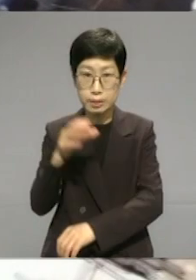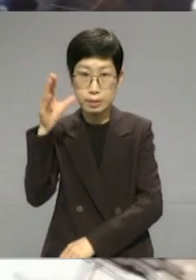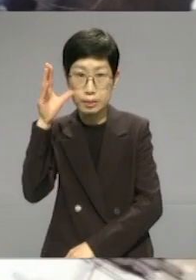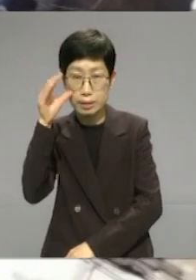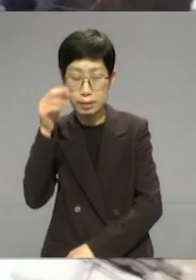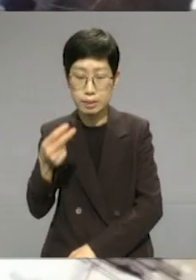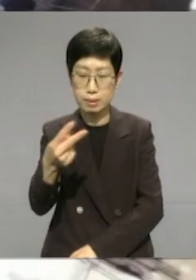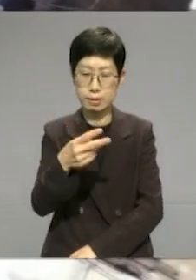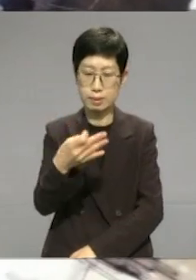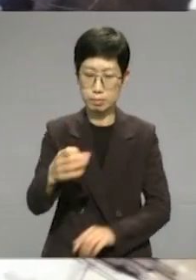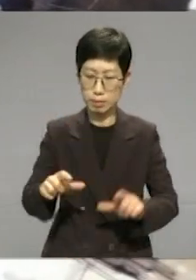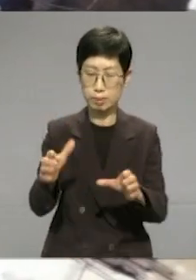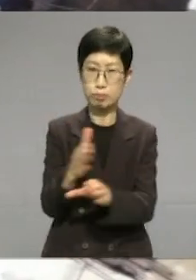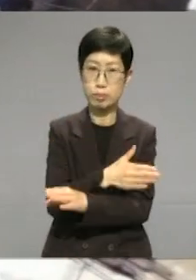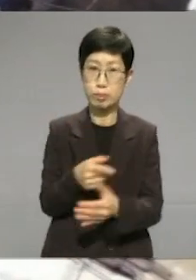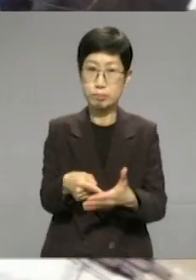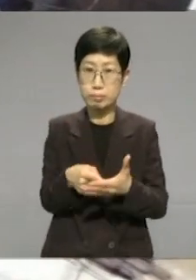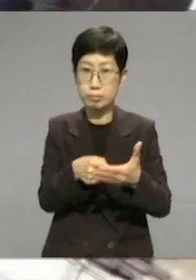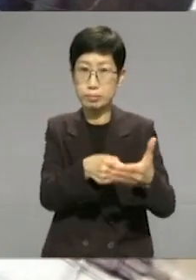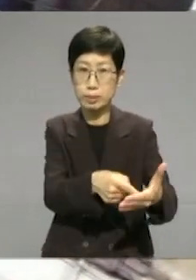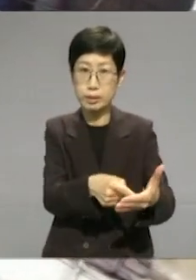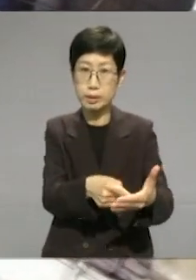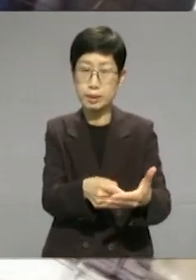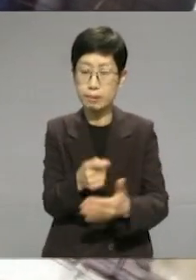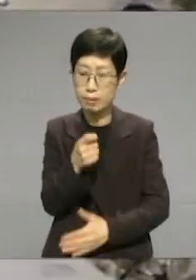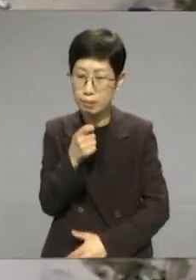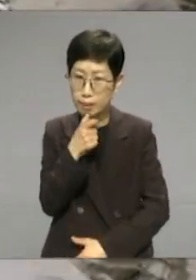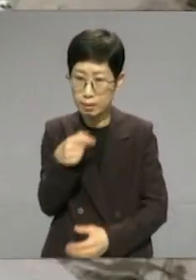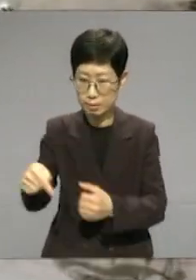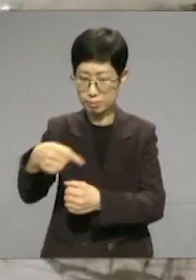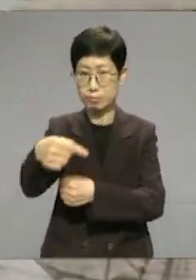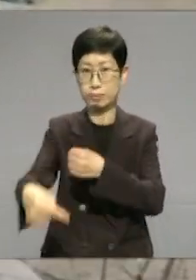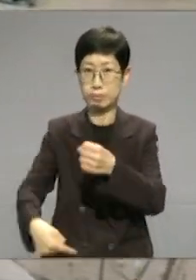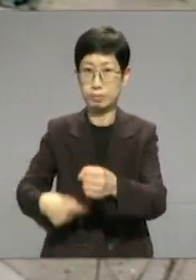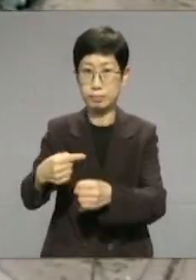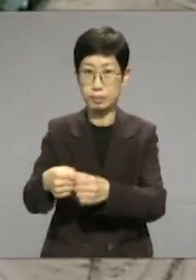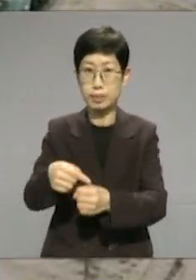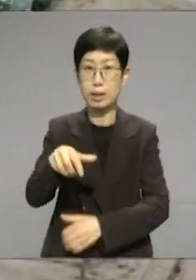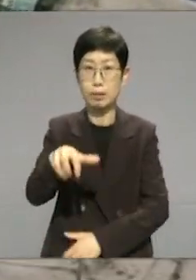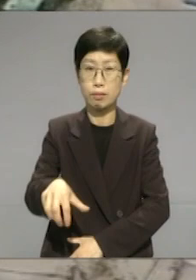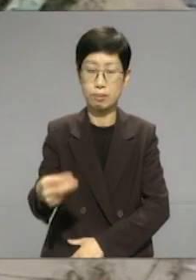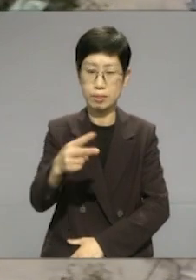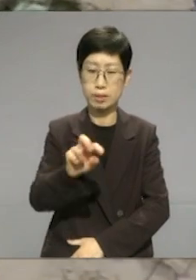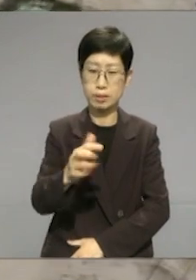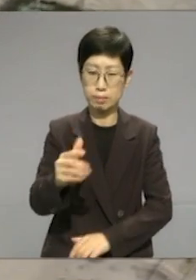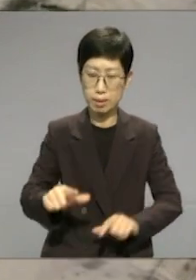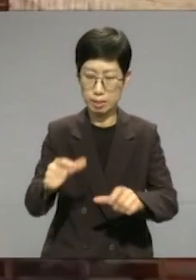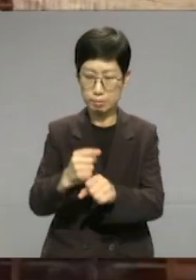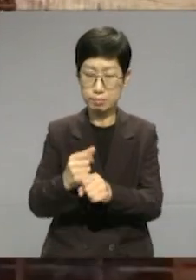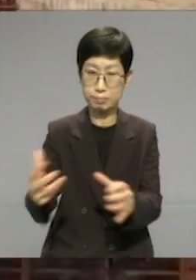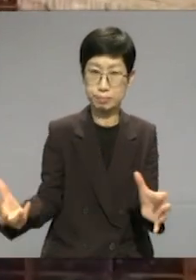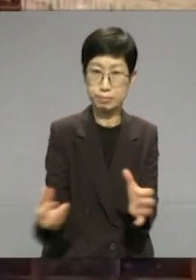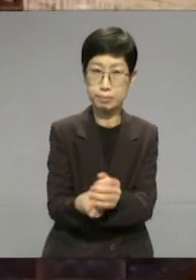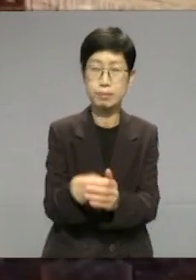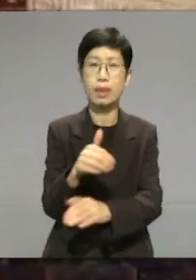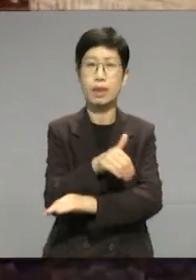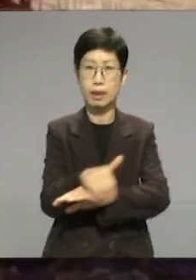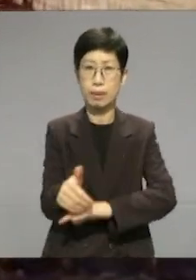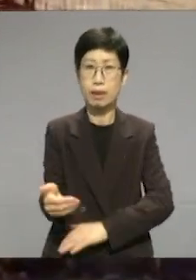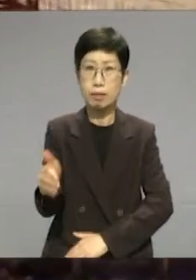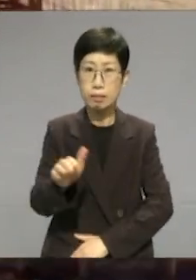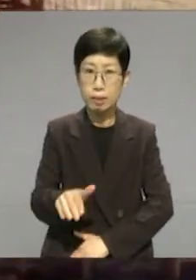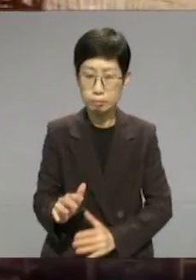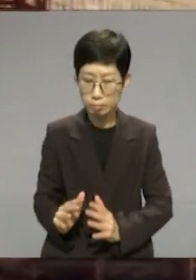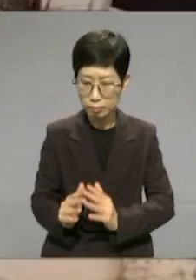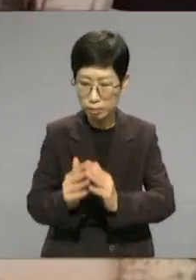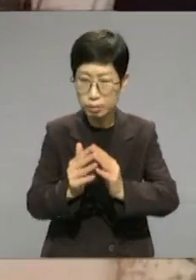아르헨티나가 2014년부터 추진 중인 소형 모듈 원전은 2028년에 완공될 예정이었는데 이 건설